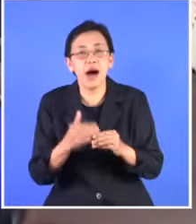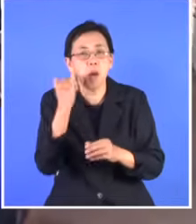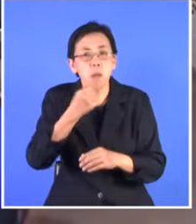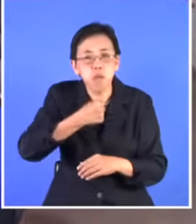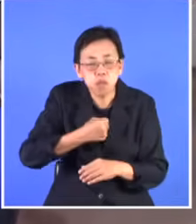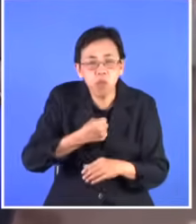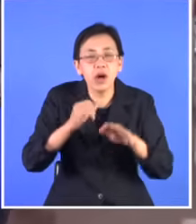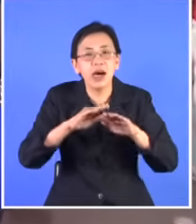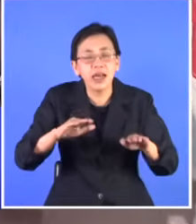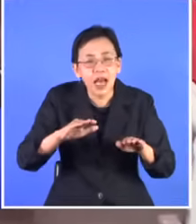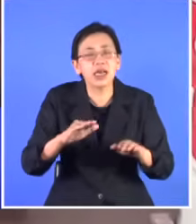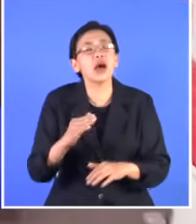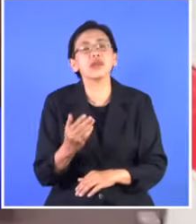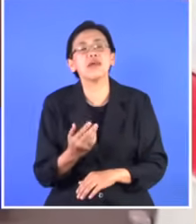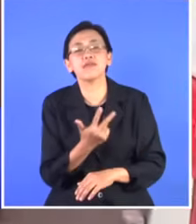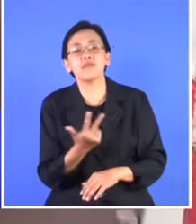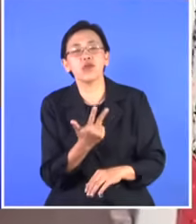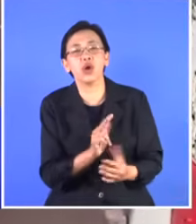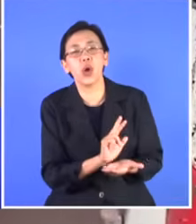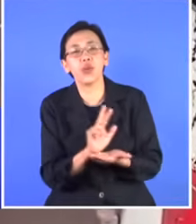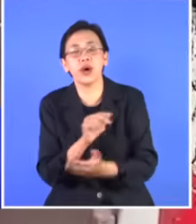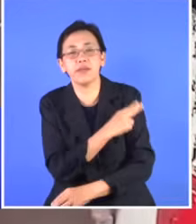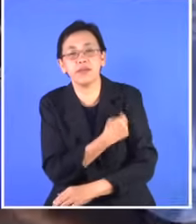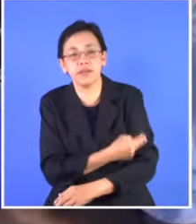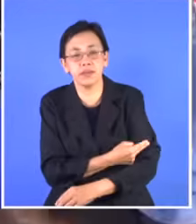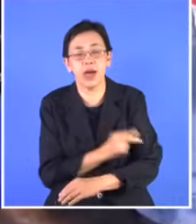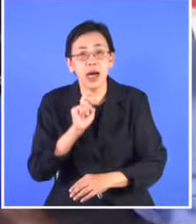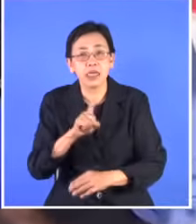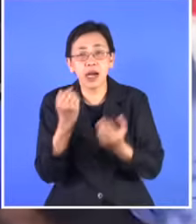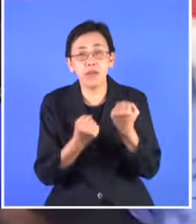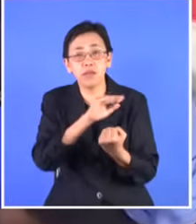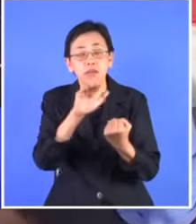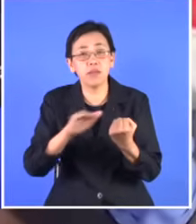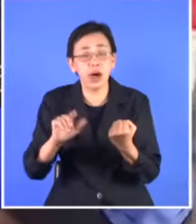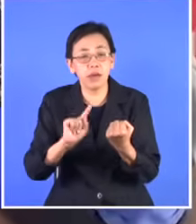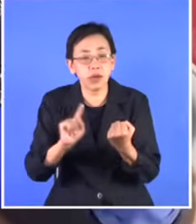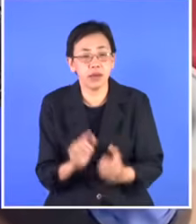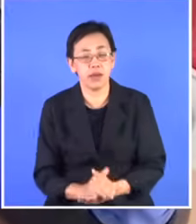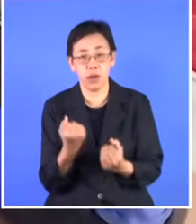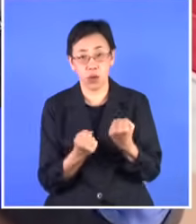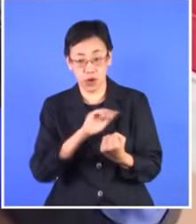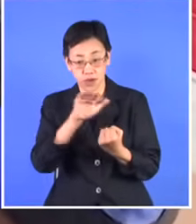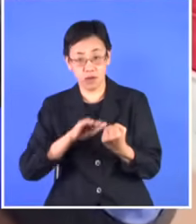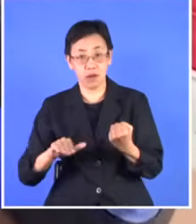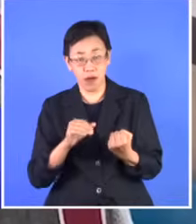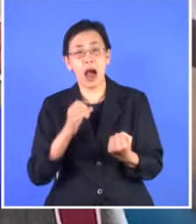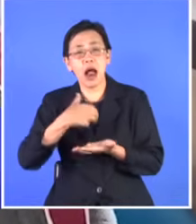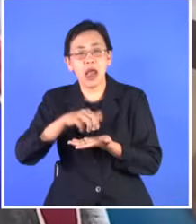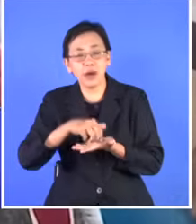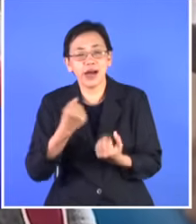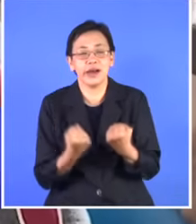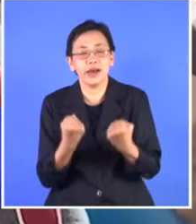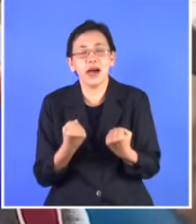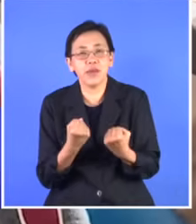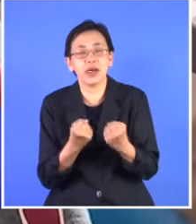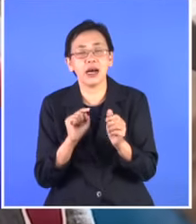ใหญ่นำส่งโรงพยาบาลสอบถามคนขับรถกระบะนายอิทธิพลผู้ขวัญพงษ์นะครับบอกว่าก็ขับมาจากอำเภอ